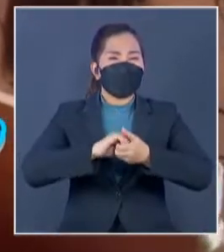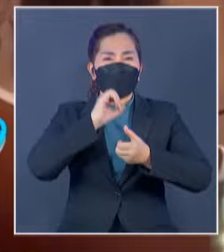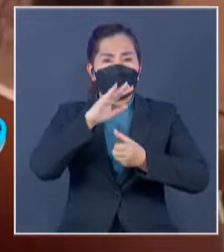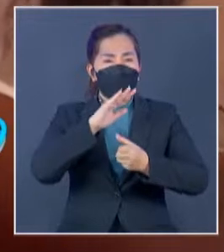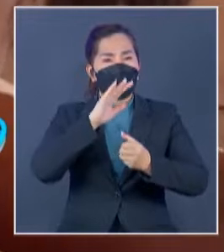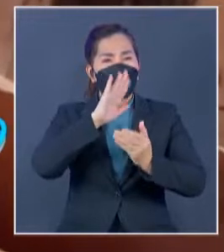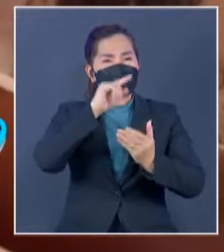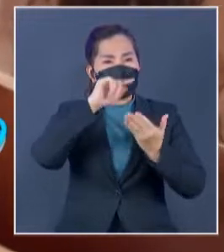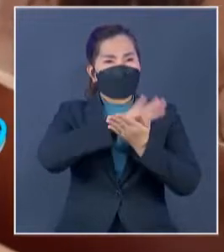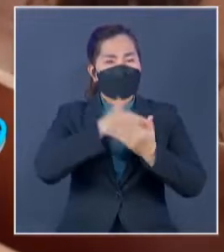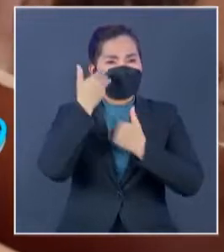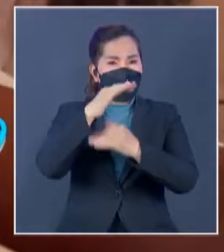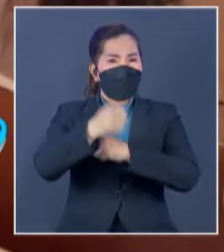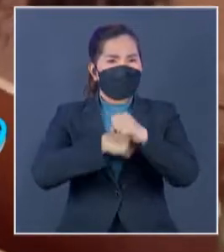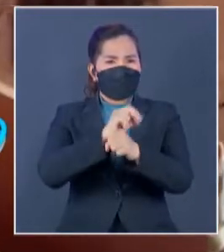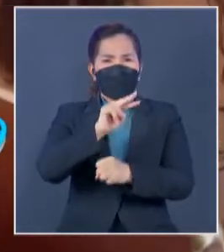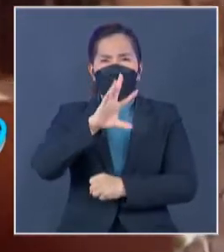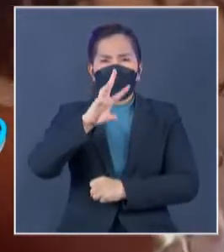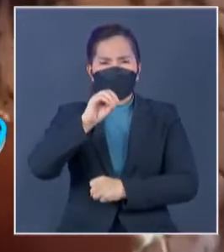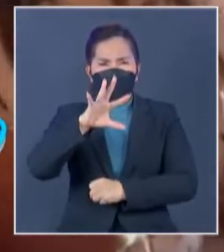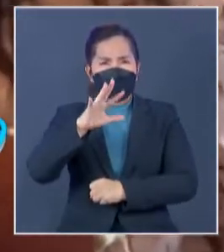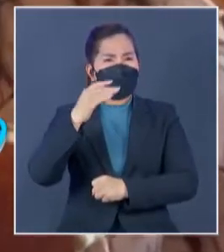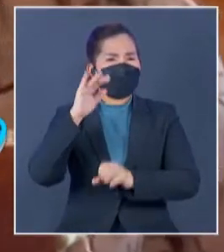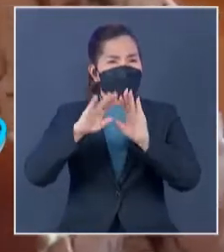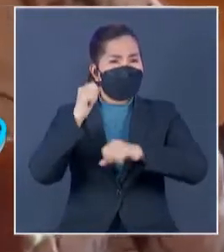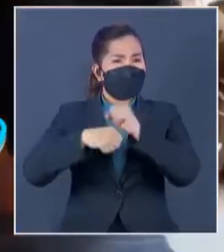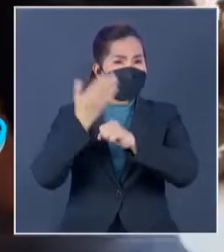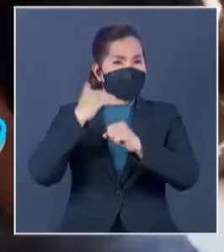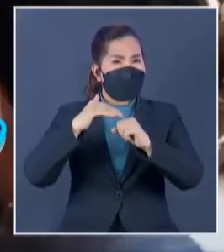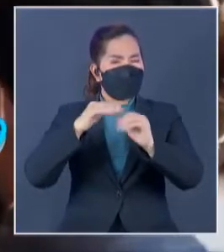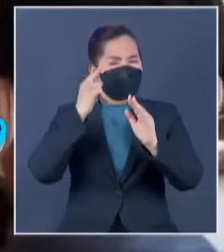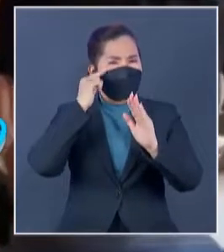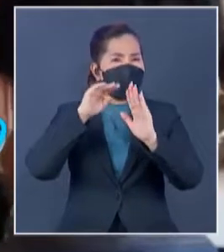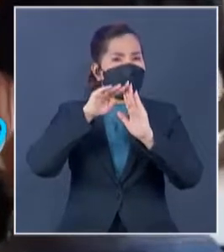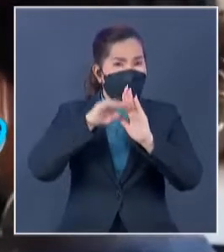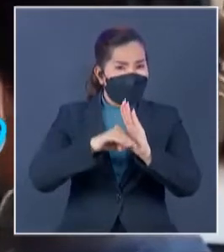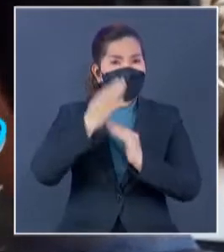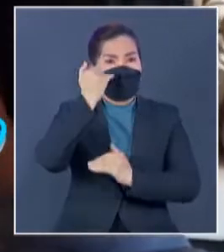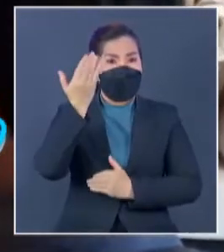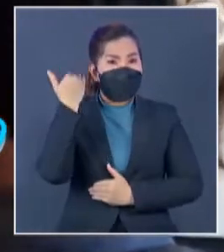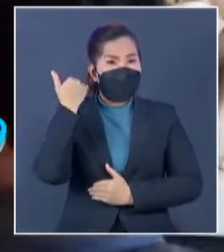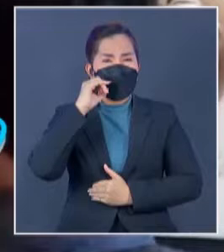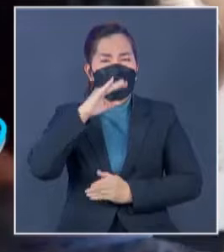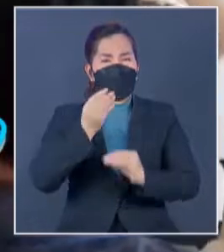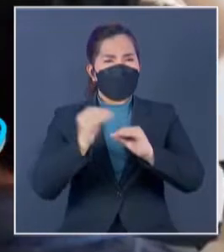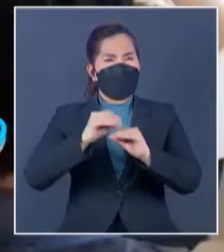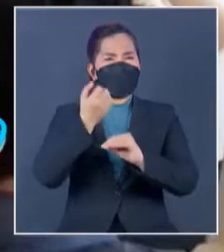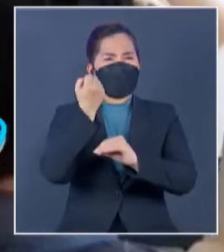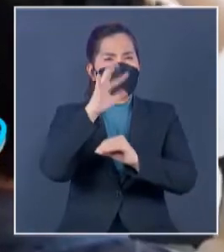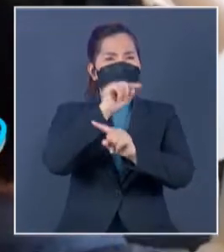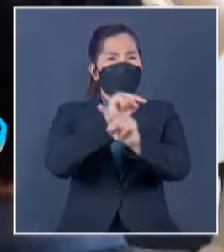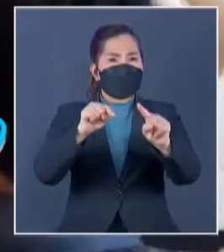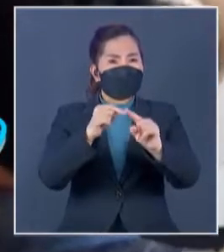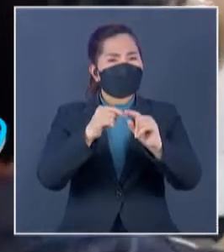ปี2565จะชะลอตัวลงจากปีที่แล้วที่คาดว่าจะขยายตัวสูงถึง 15% แต่ก็ถือว่